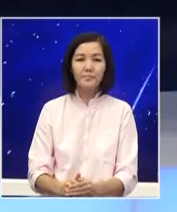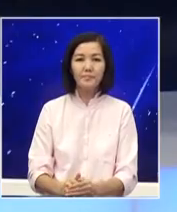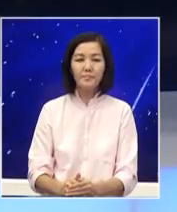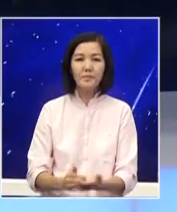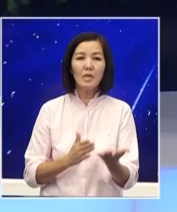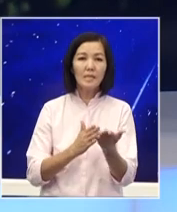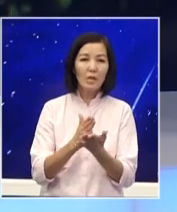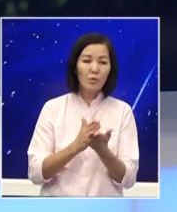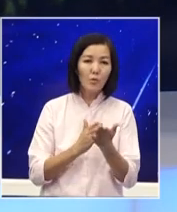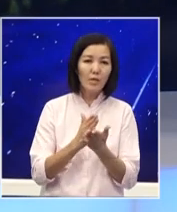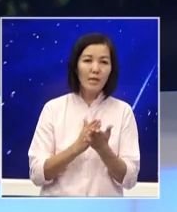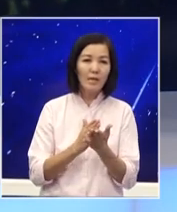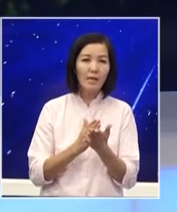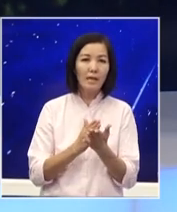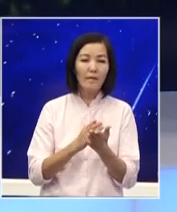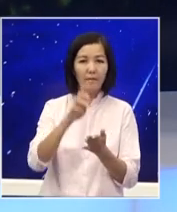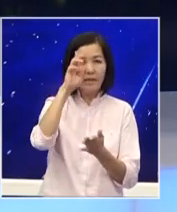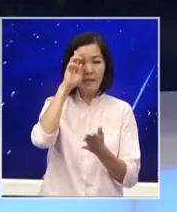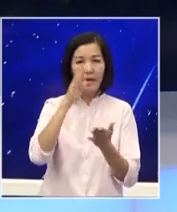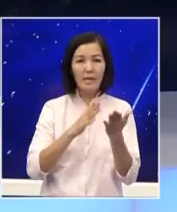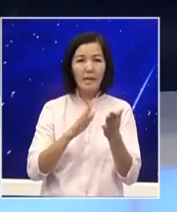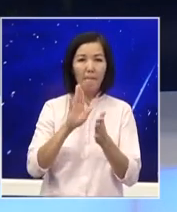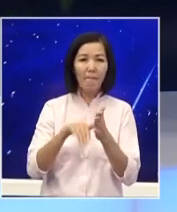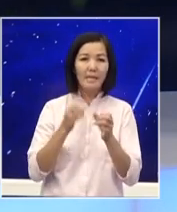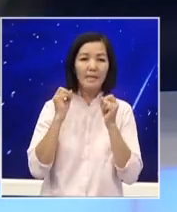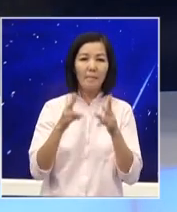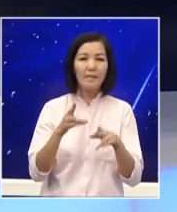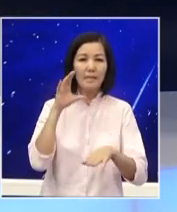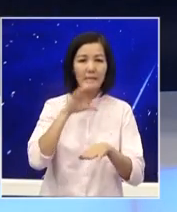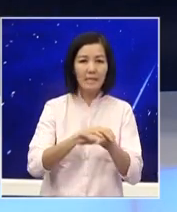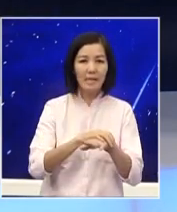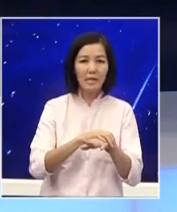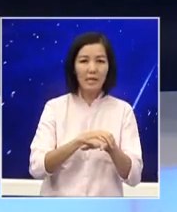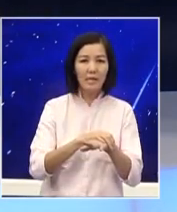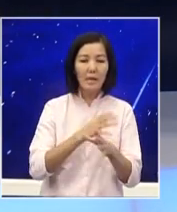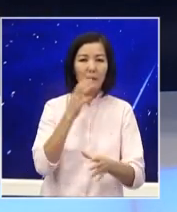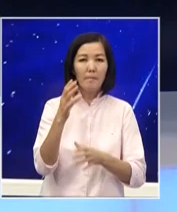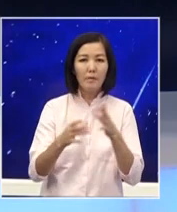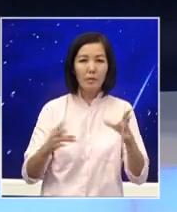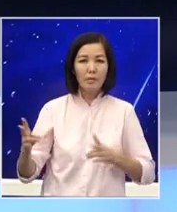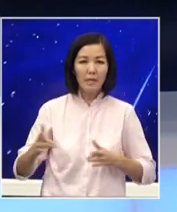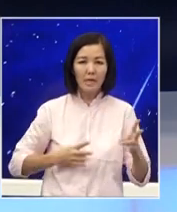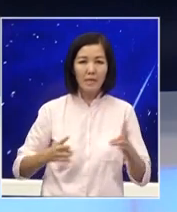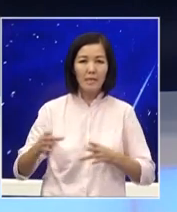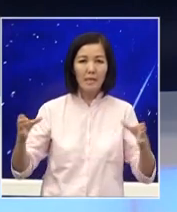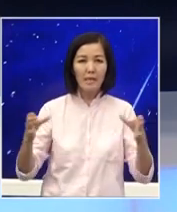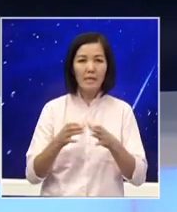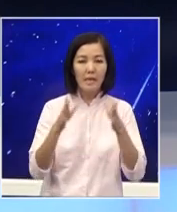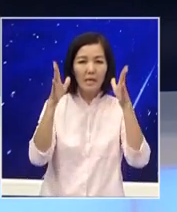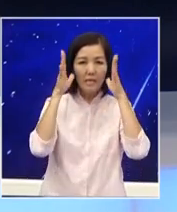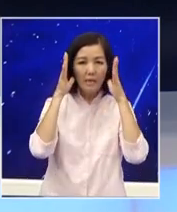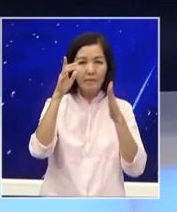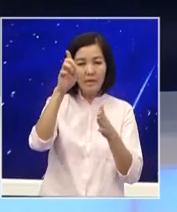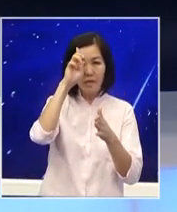сотрудники федеральной службы безопасности задержали в татарстане участника международной террористической организации исламское